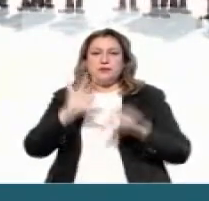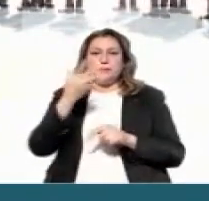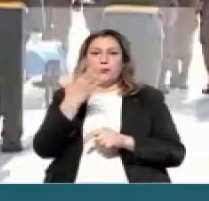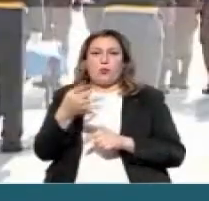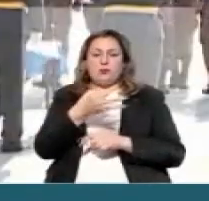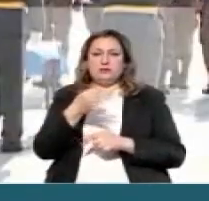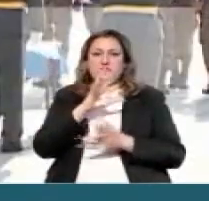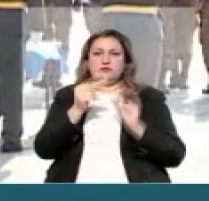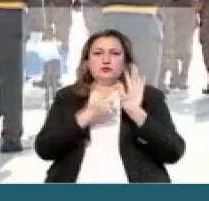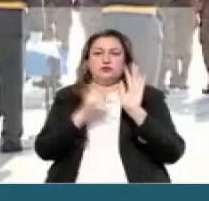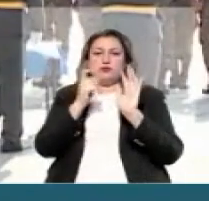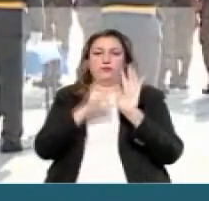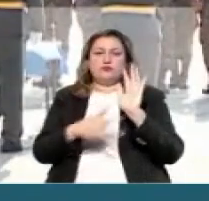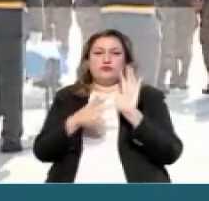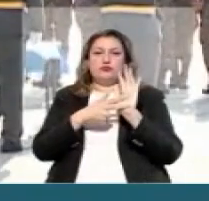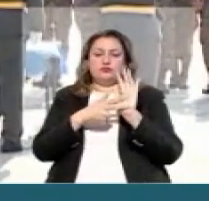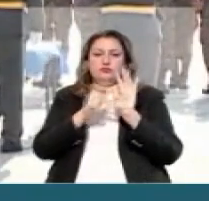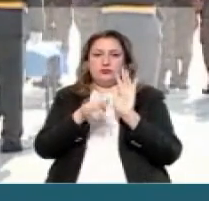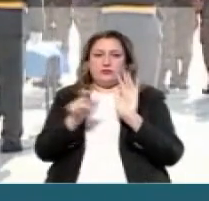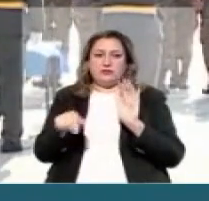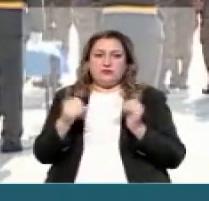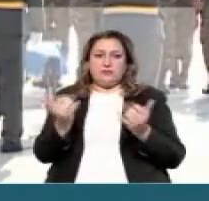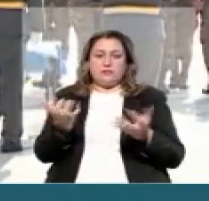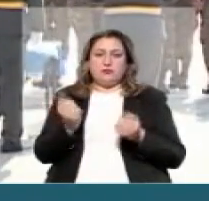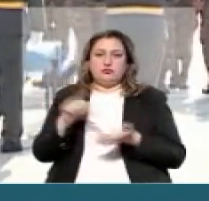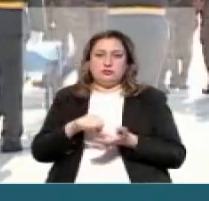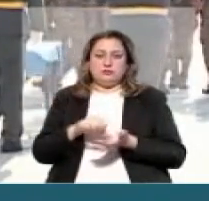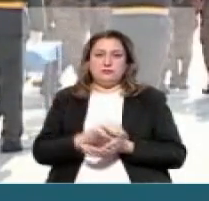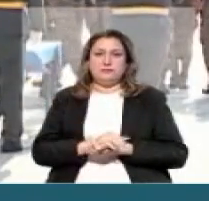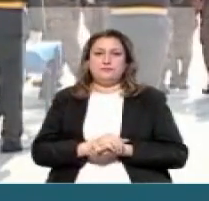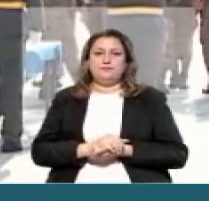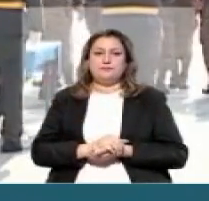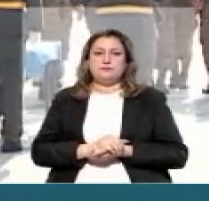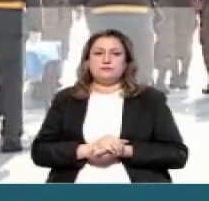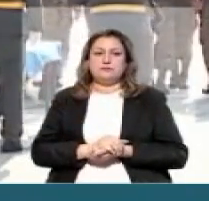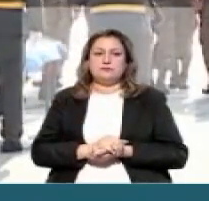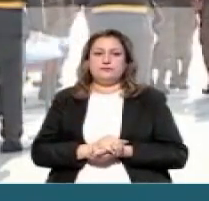қабылдап жатыр. Сарбаздар ант қабылдағаннан кейін бөлімшелерге